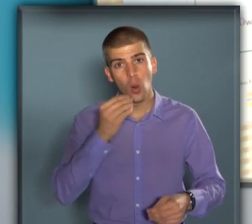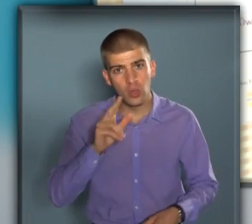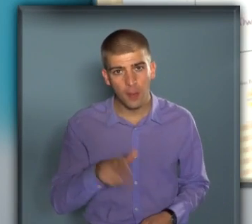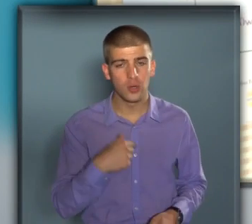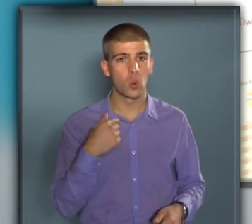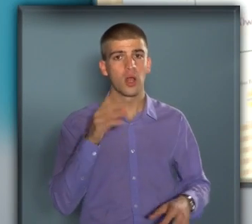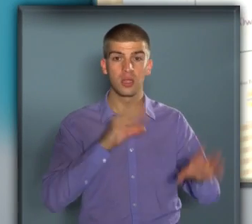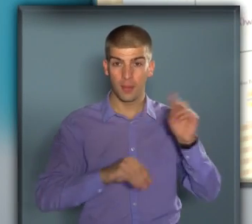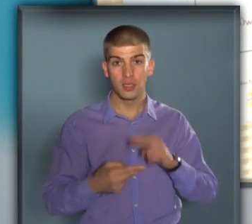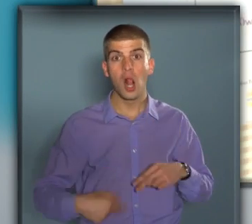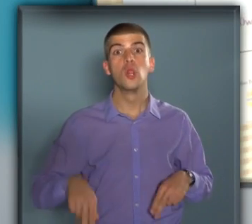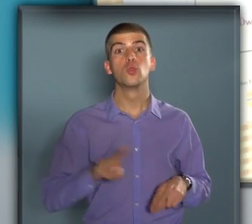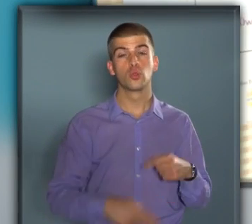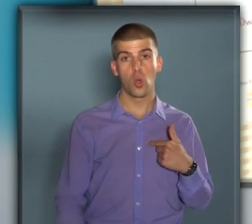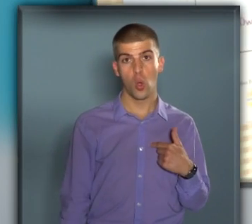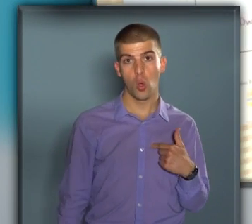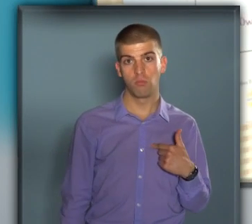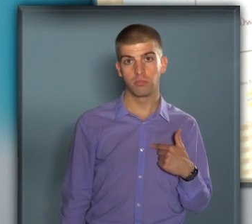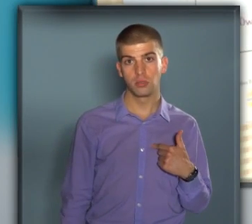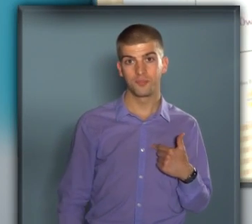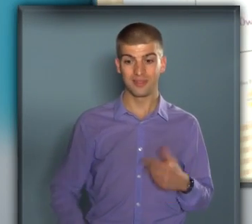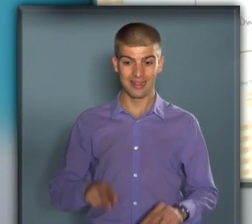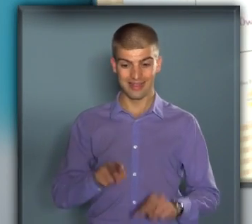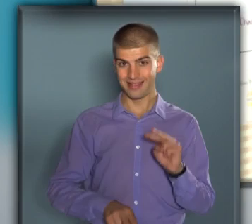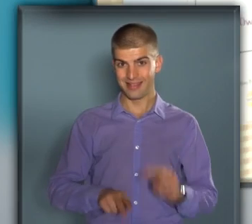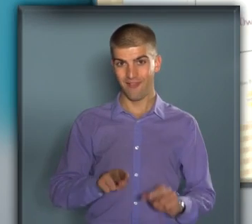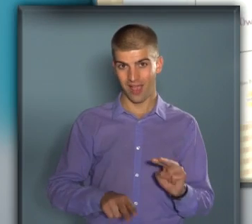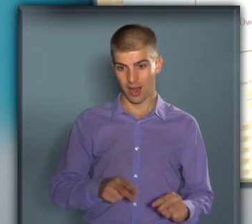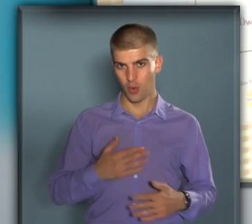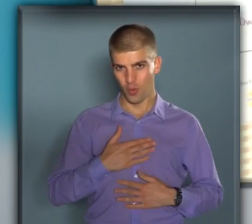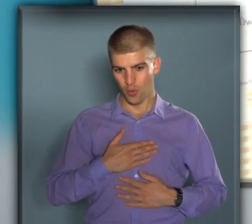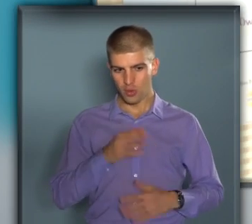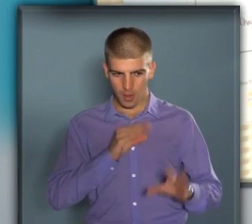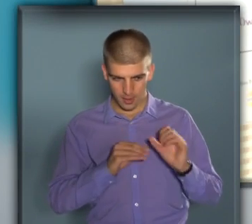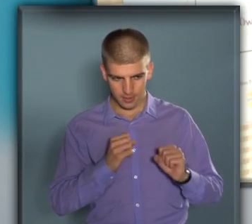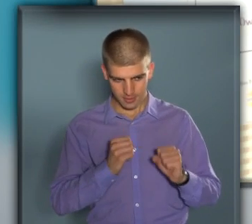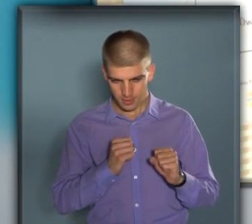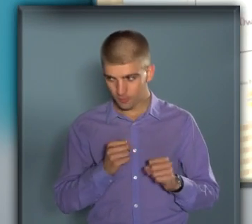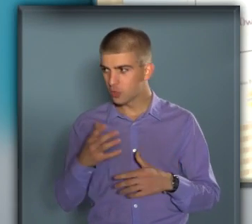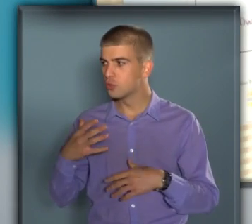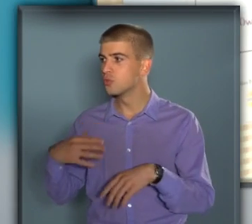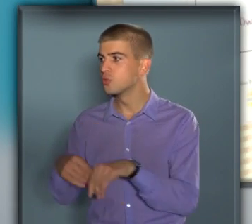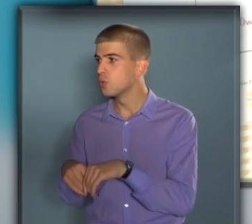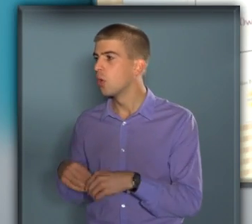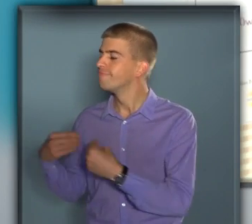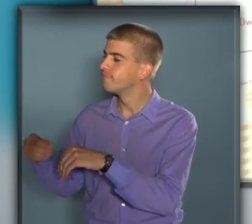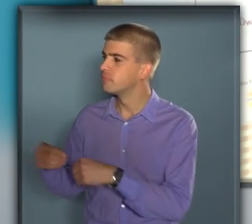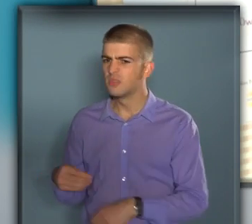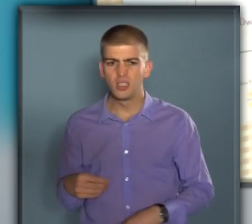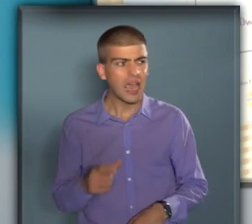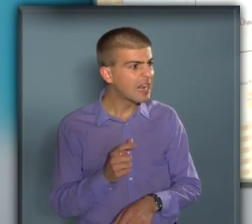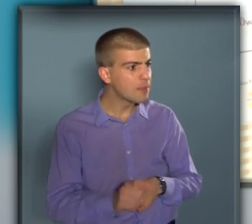sokat tapasztalatom, és milyen jó lenne, hogyha ezt nevelőként úgy tudnánk elmondani, hogy a szülő nem hibáztatva érezné magát,